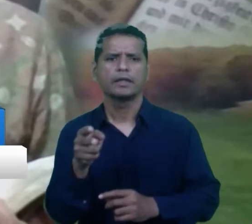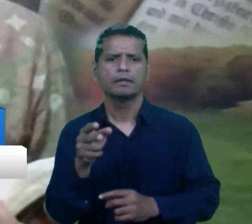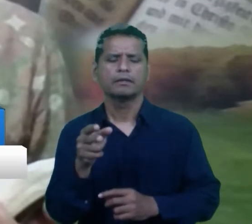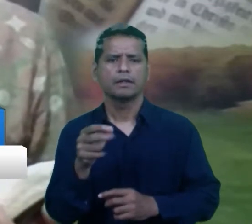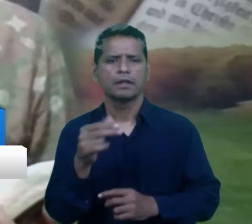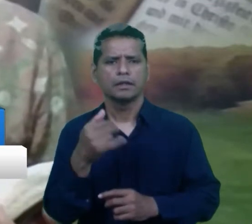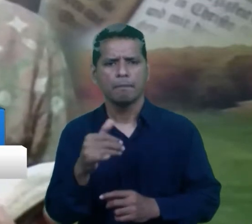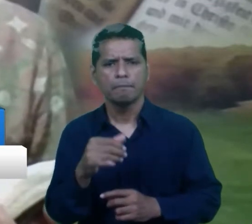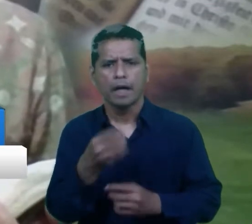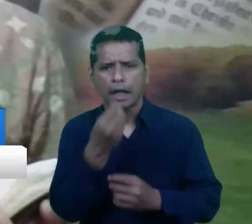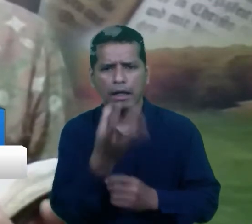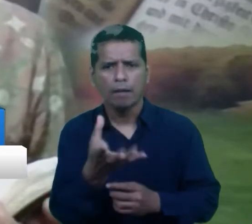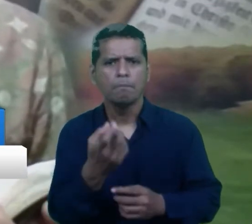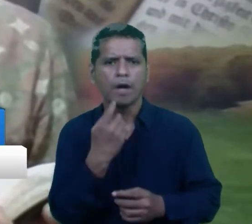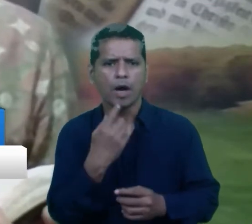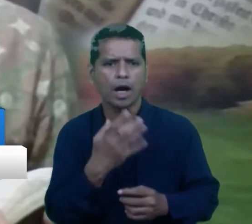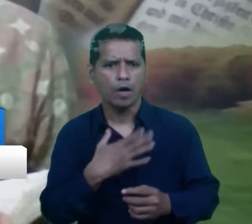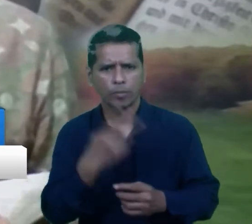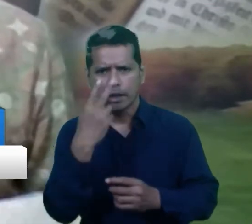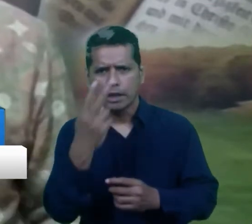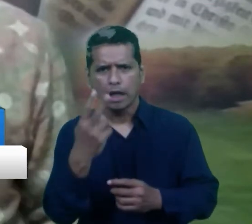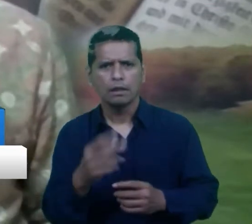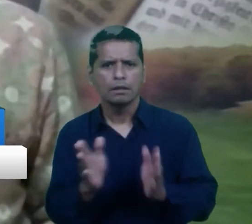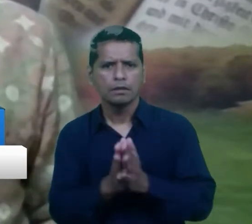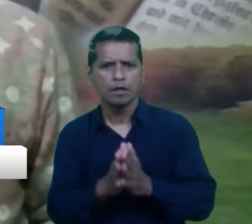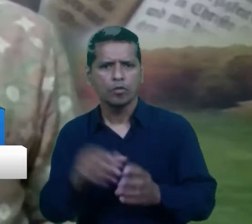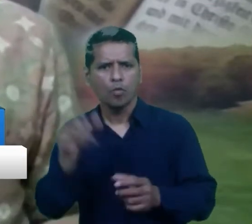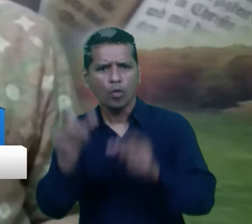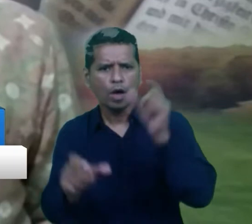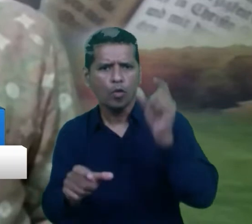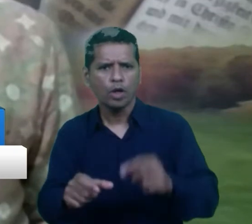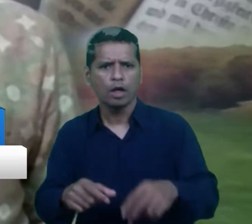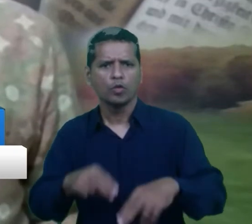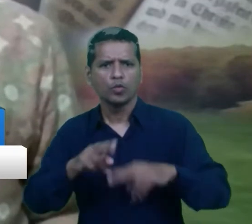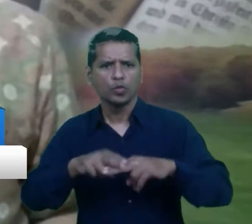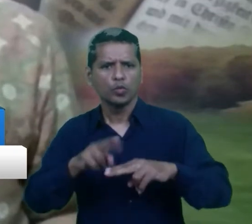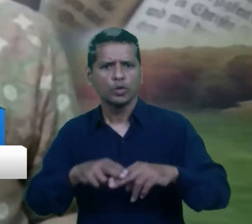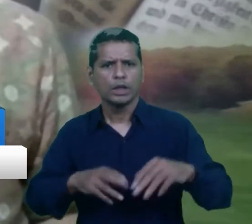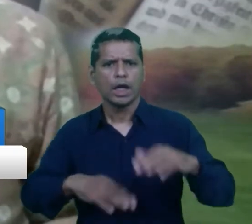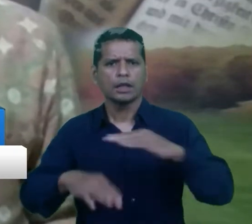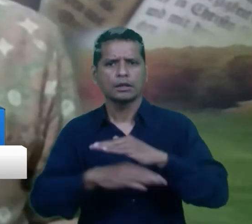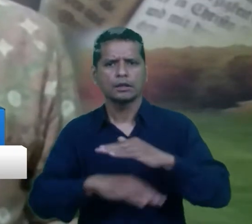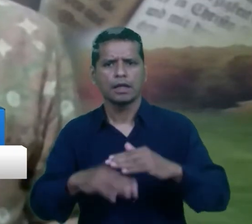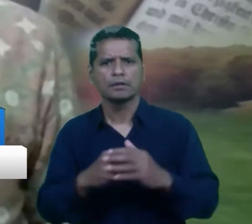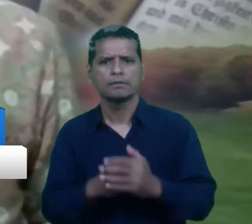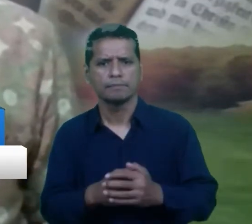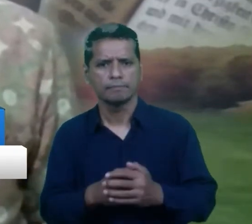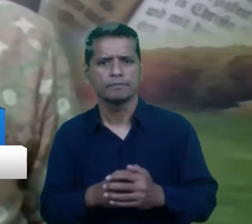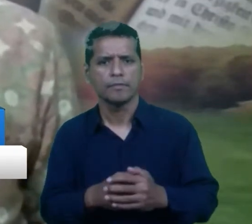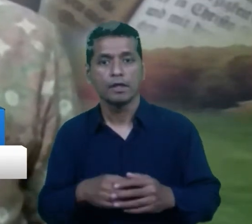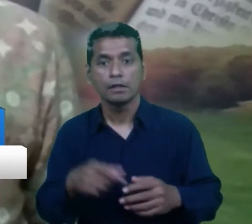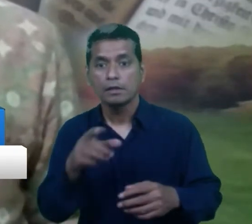24 tua-tua duduk di atas tahta itu. Jadi kenyataannya bahwa tidak menyebutkan Roh Kudus